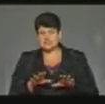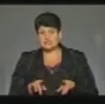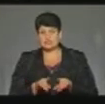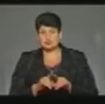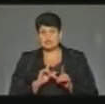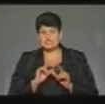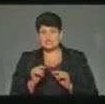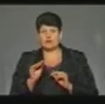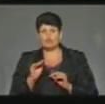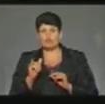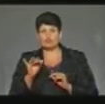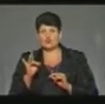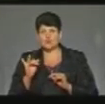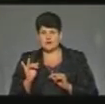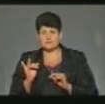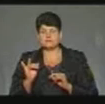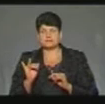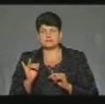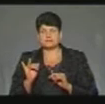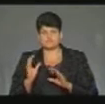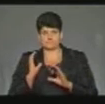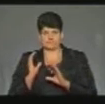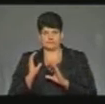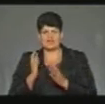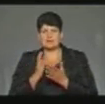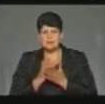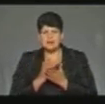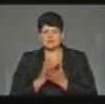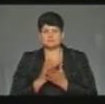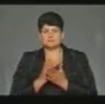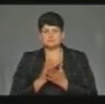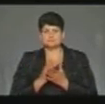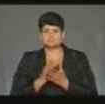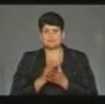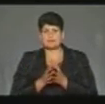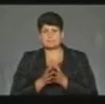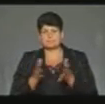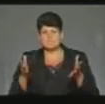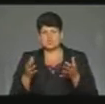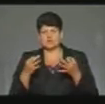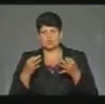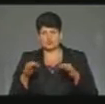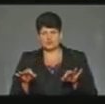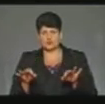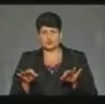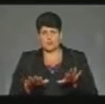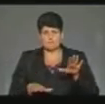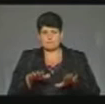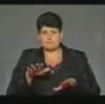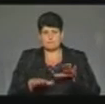їздили фури, які насамперед фури, які мали більше дозволену